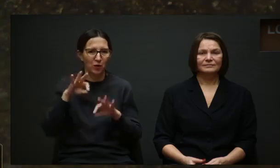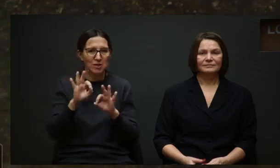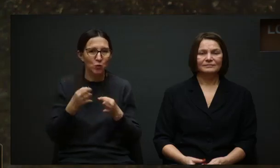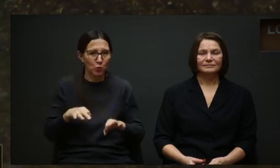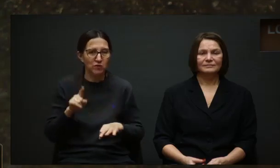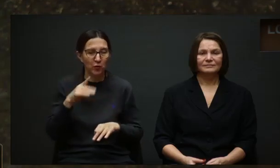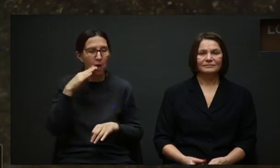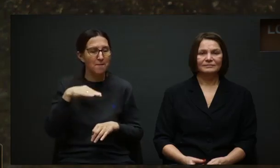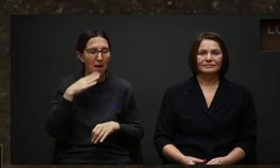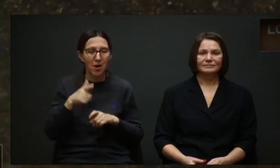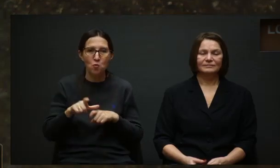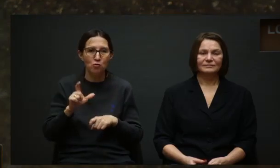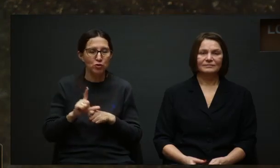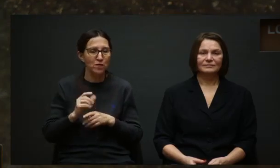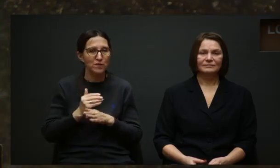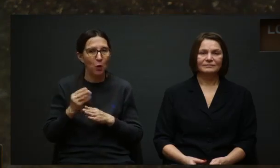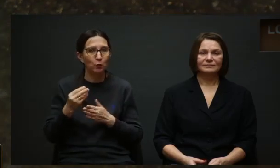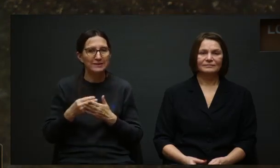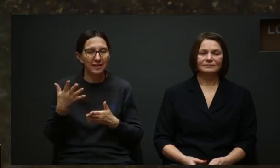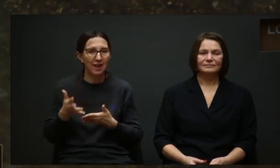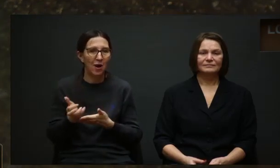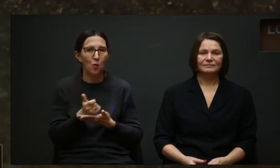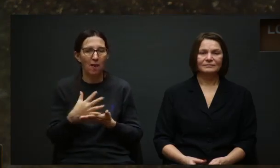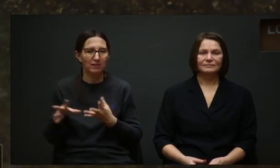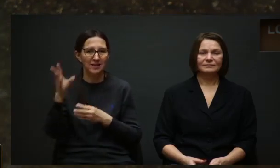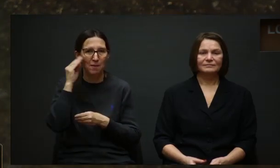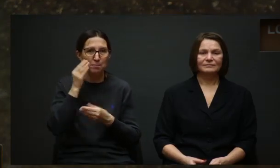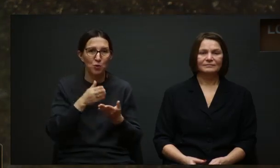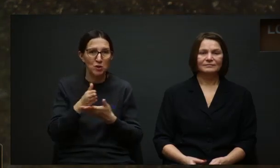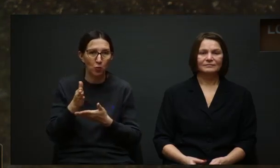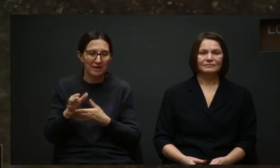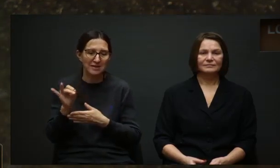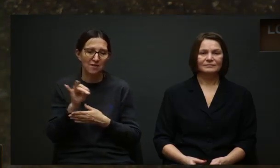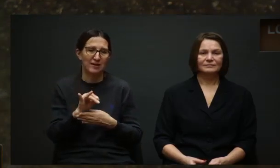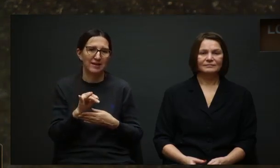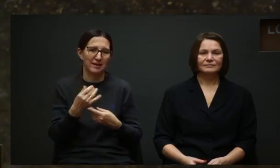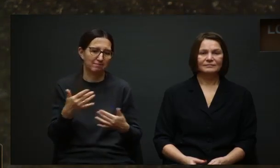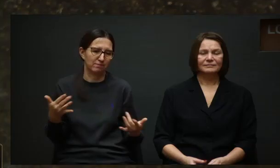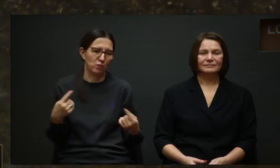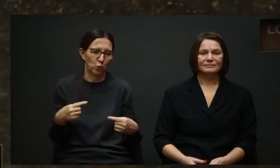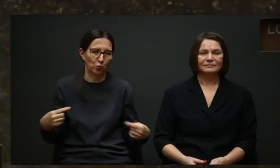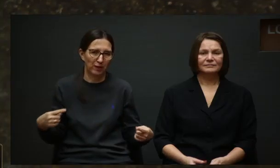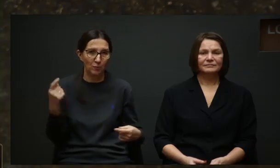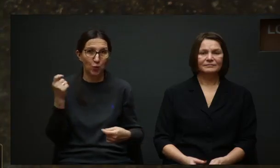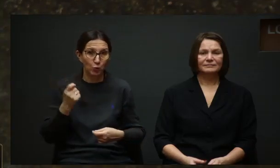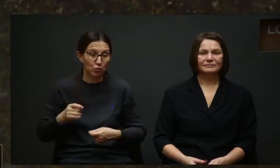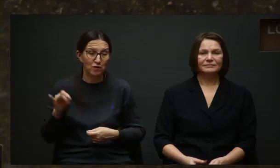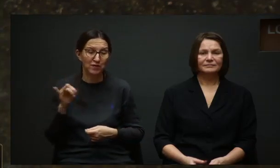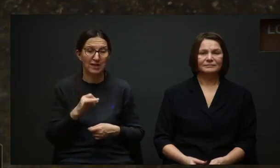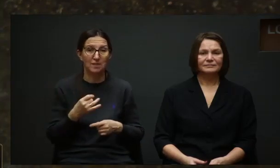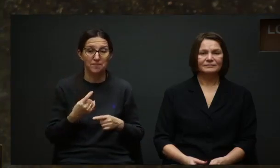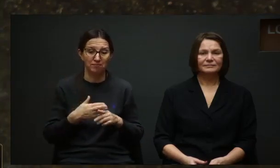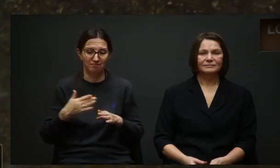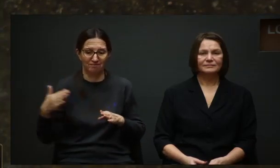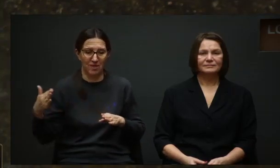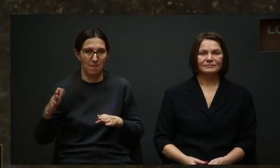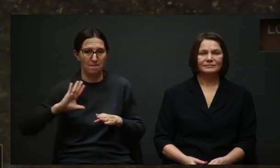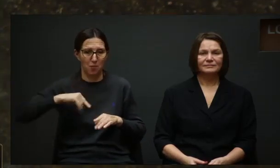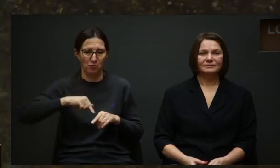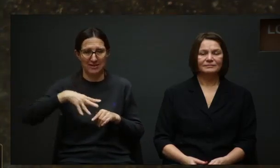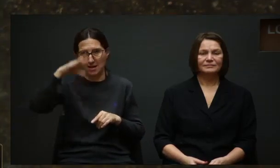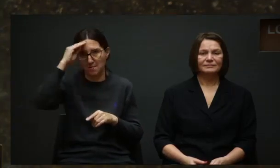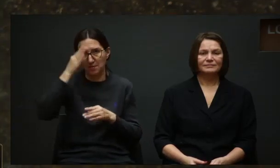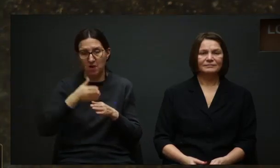но зато очень высоко ценил коллекцию импрессионистов и всего дальше. И поэтому он меня водил